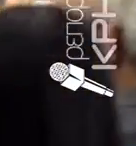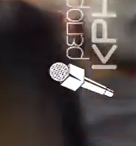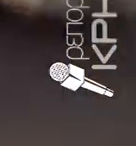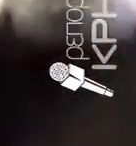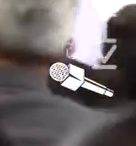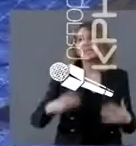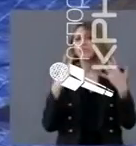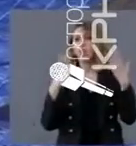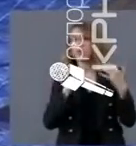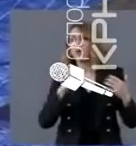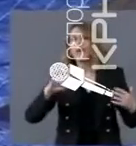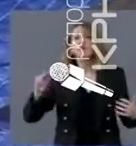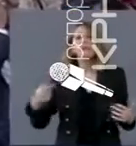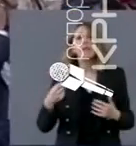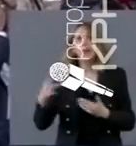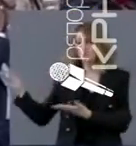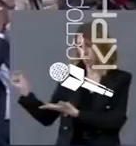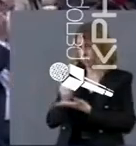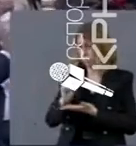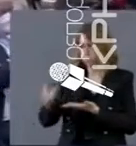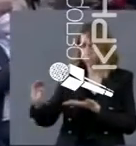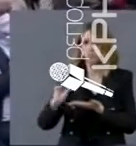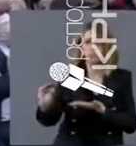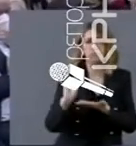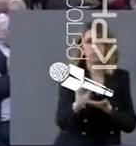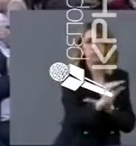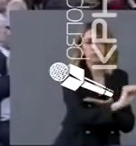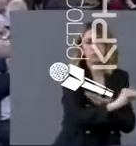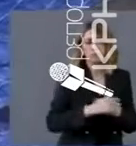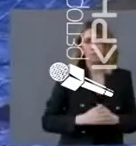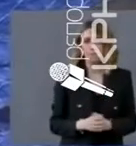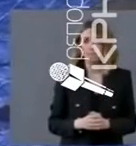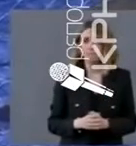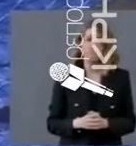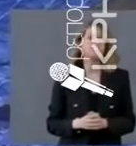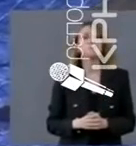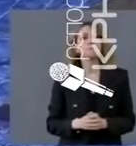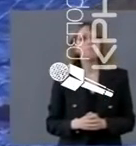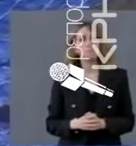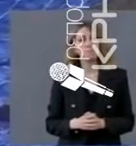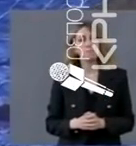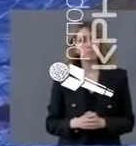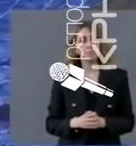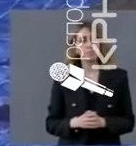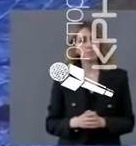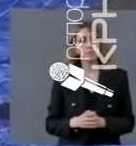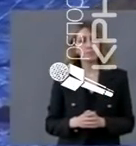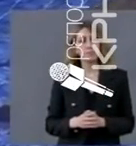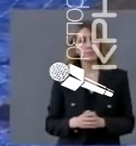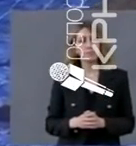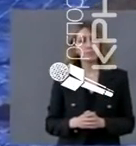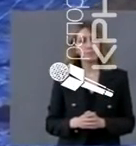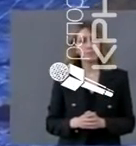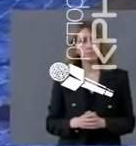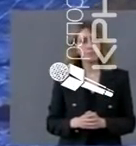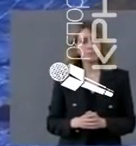στο πρόγραμμα νέων αγροτών αλλά και στις νέες θέσεις εργασίας που ανοίγονται για τους άνεργους. Το νησί θα έχει τη